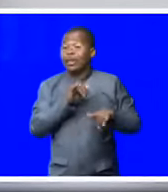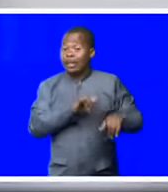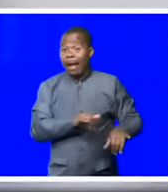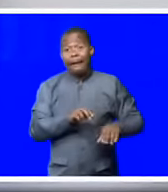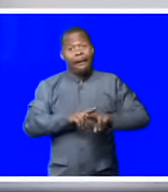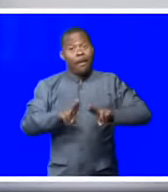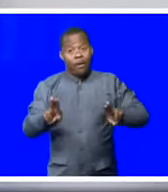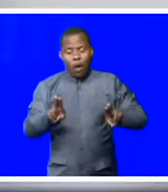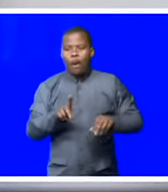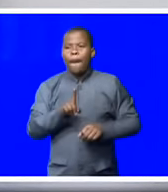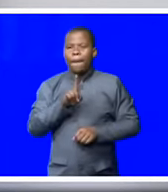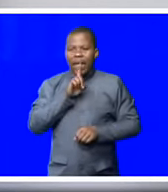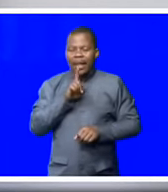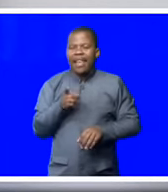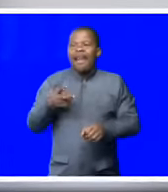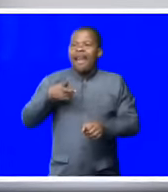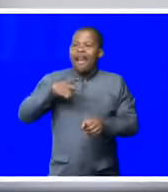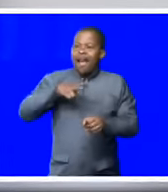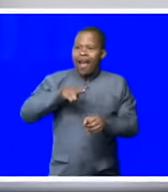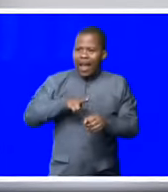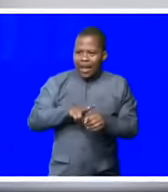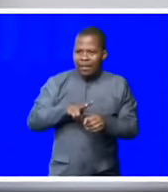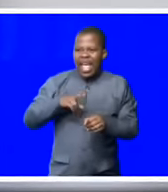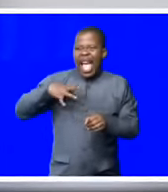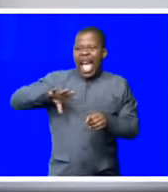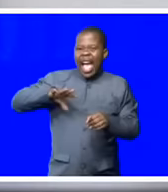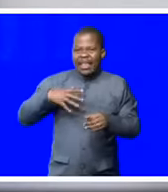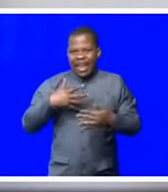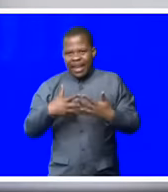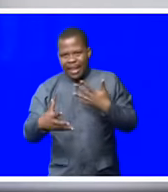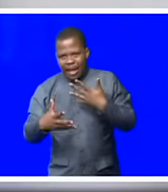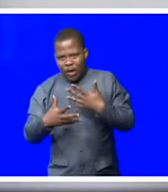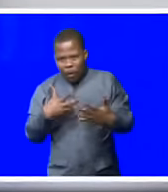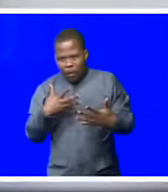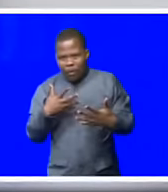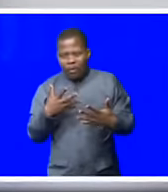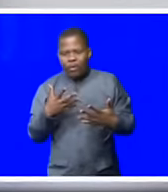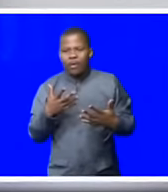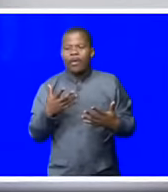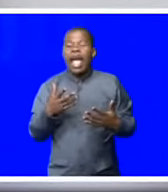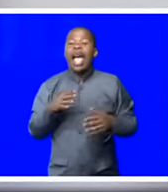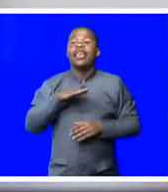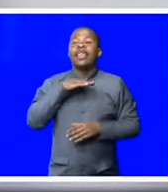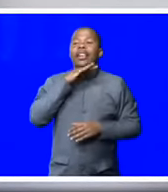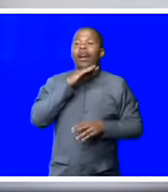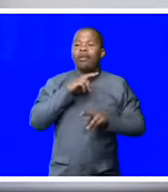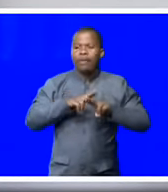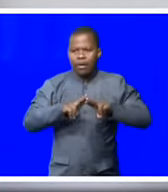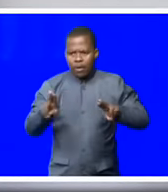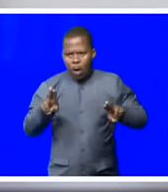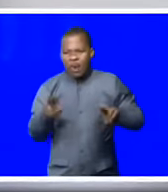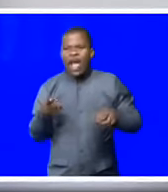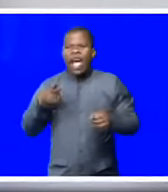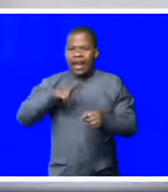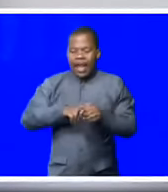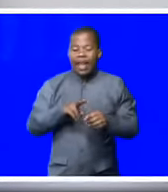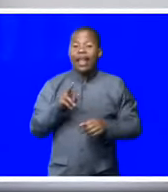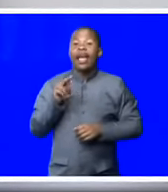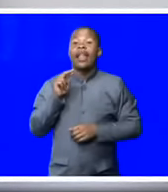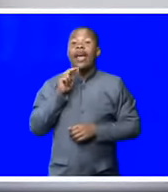ukuthi vele etintho letinyenti dinga atibi khona njengalokhu sibona ukuthi iRussia